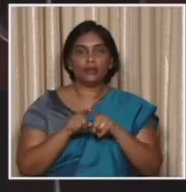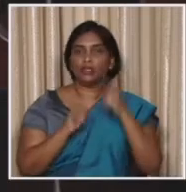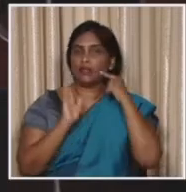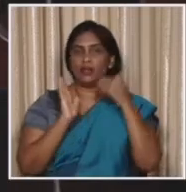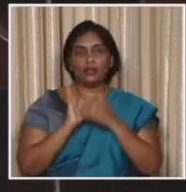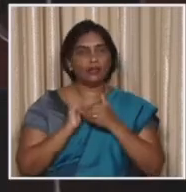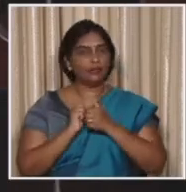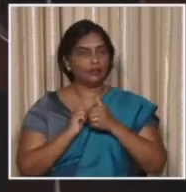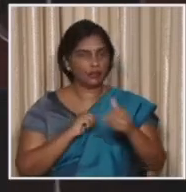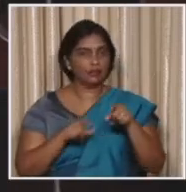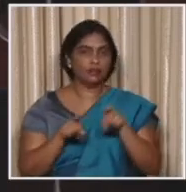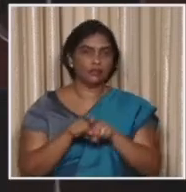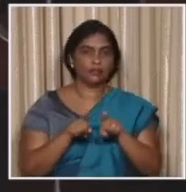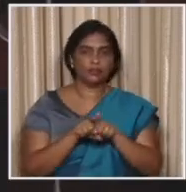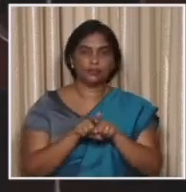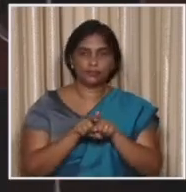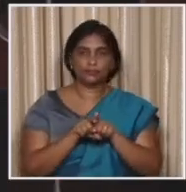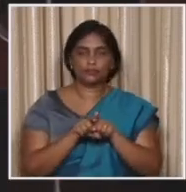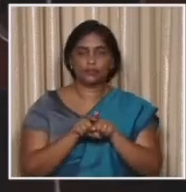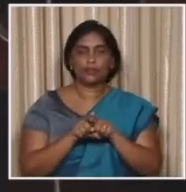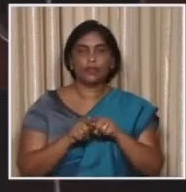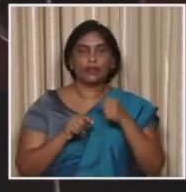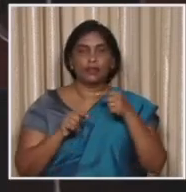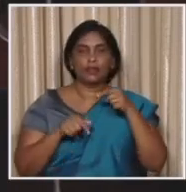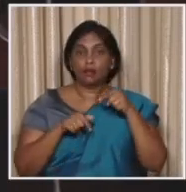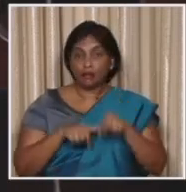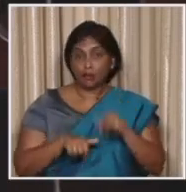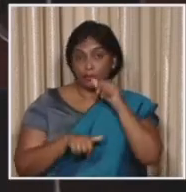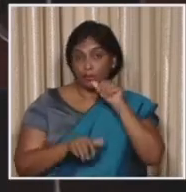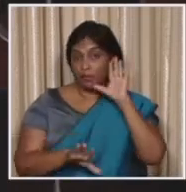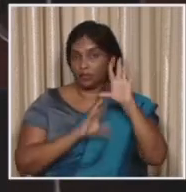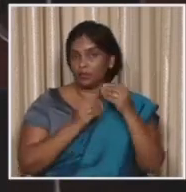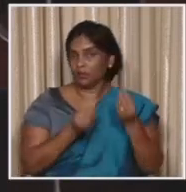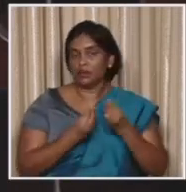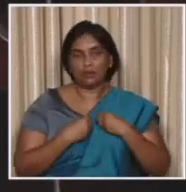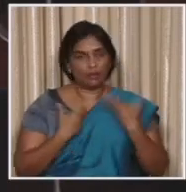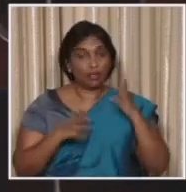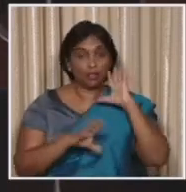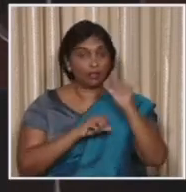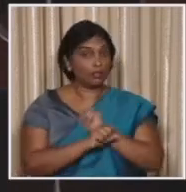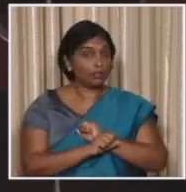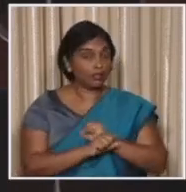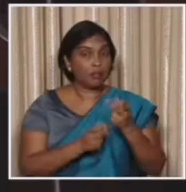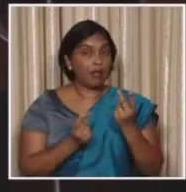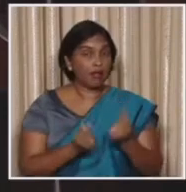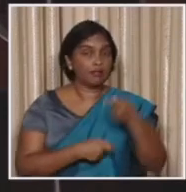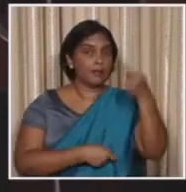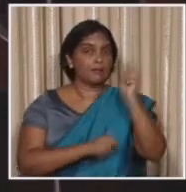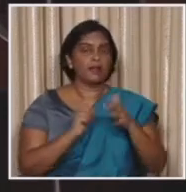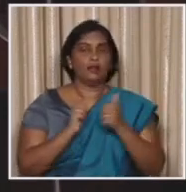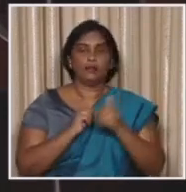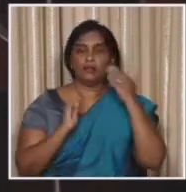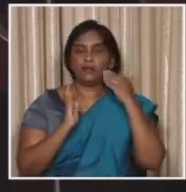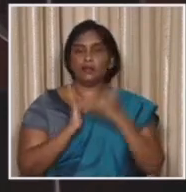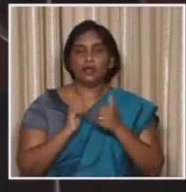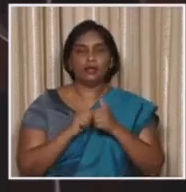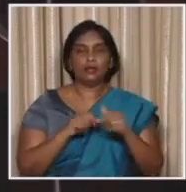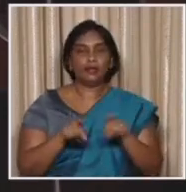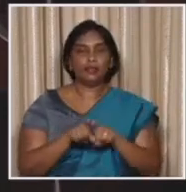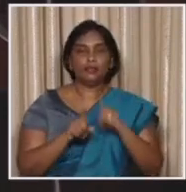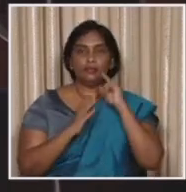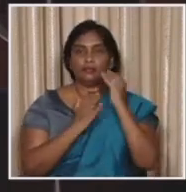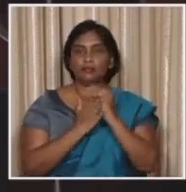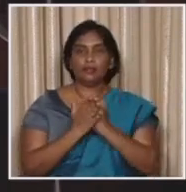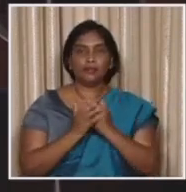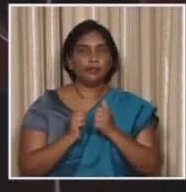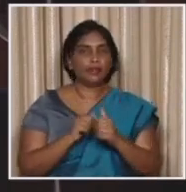පුරා විහිදුව ගන්නකම් කවදාවත් අපිට හරියට තොරතුරු එන්නේ නැහැ. තොරතුරු නැතුව හදිසි මිලදී ගැනීම නවත්තන්නත් බෑ. එක දවසකට උදේ